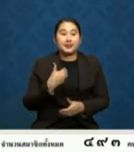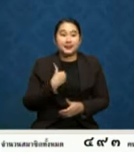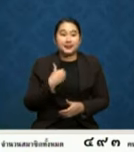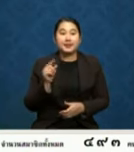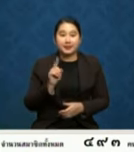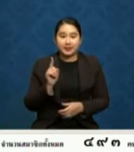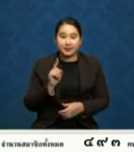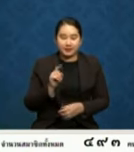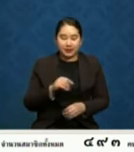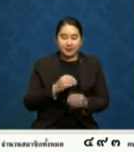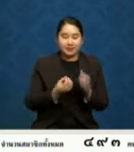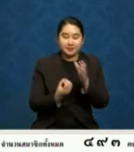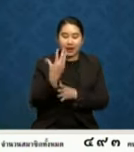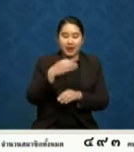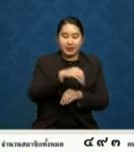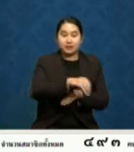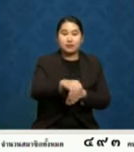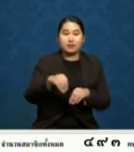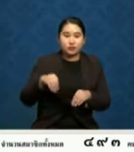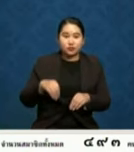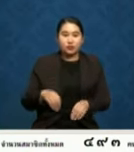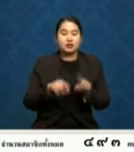งานผลูกป่า